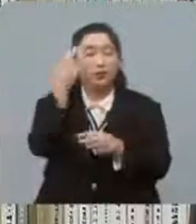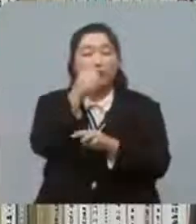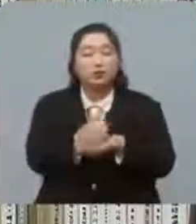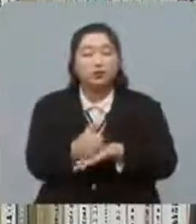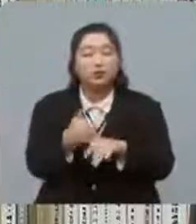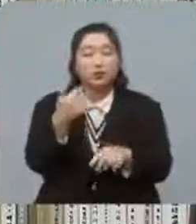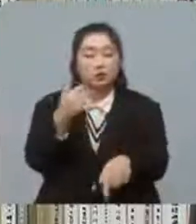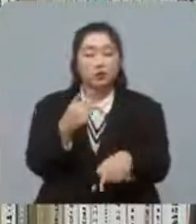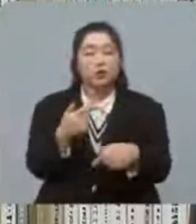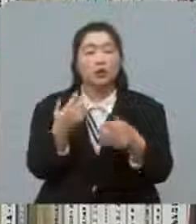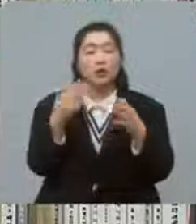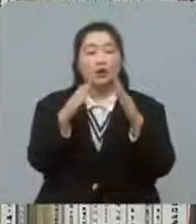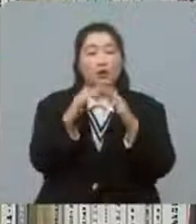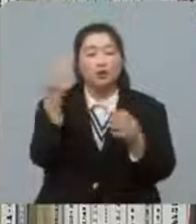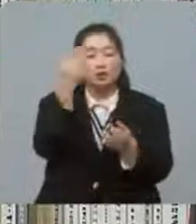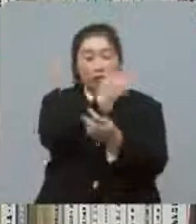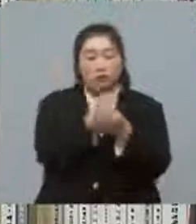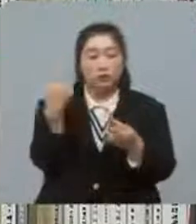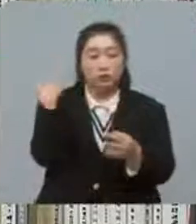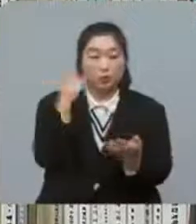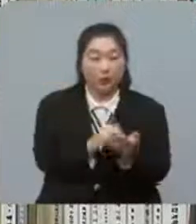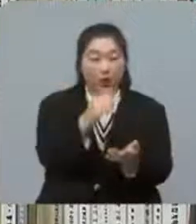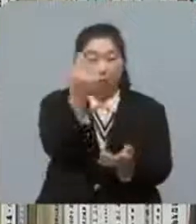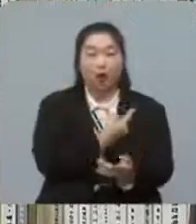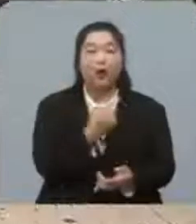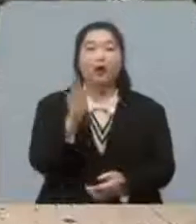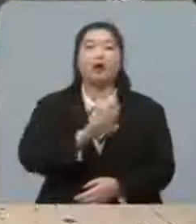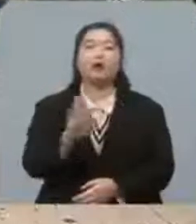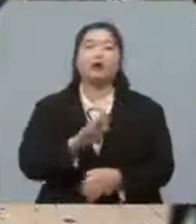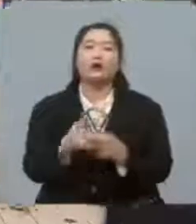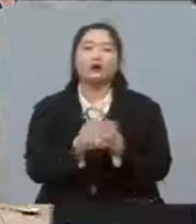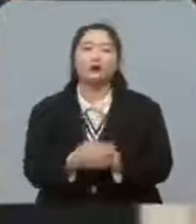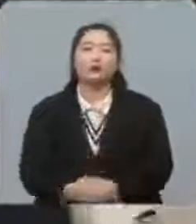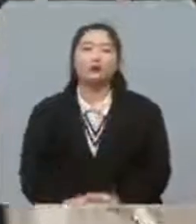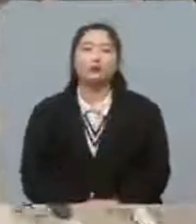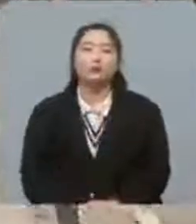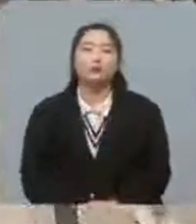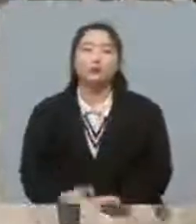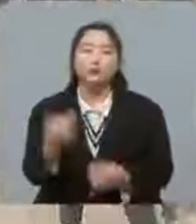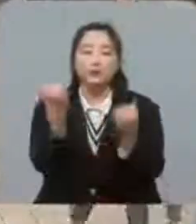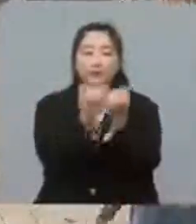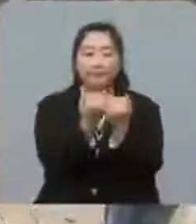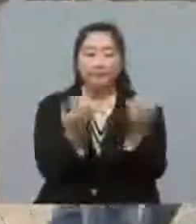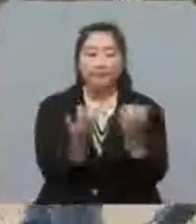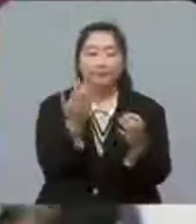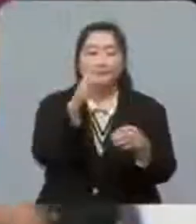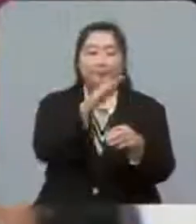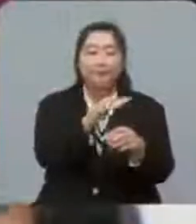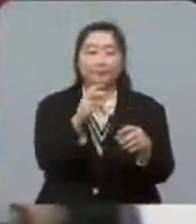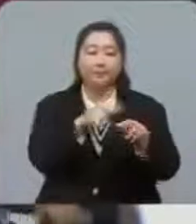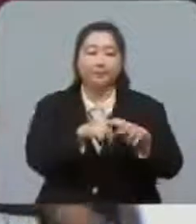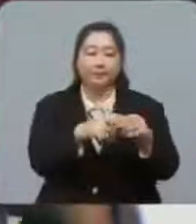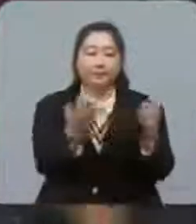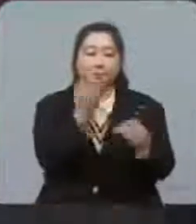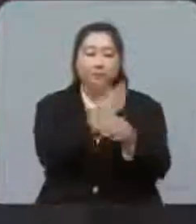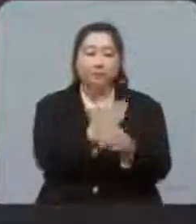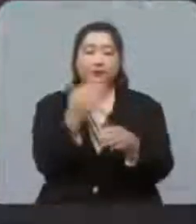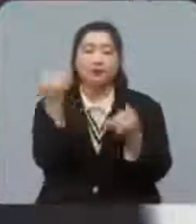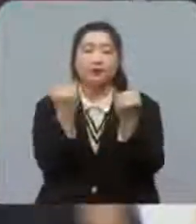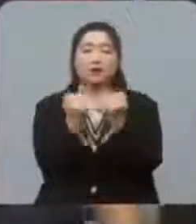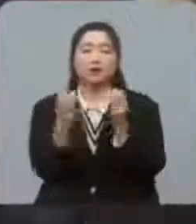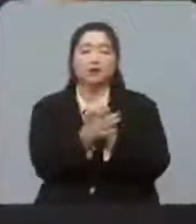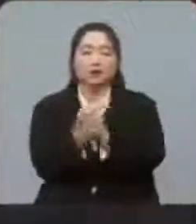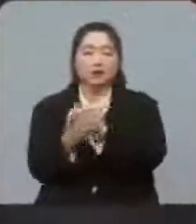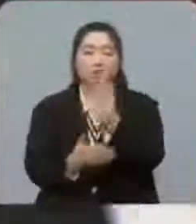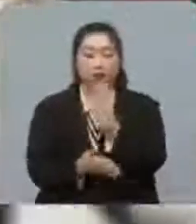그네들이 지역으로 다시 돌아와서 정착을 하지 못하니까 결국 여성 일자리 중심도시 여성 친화 도시가